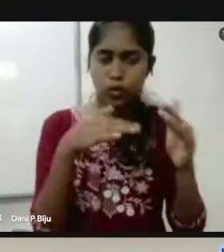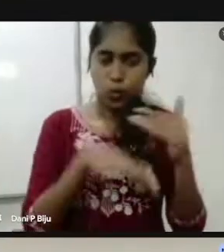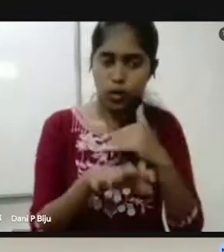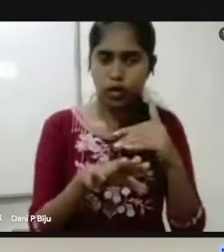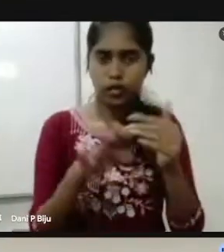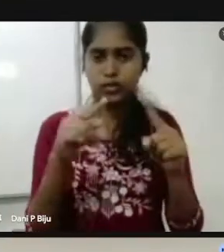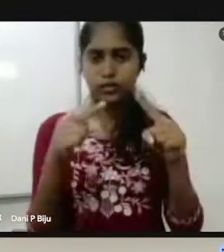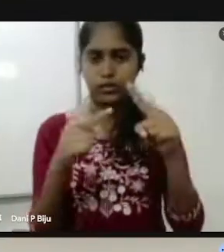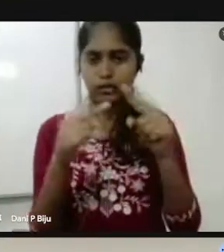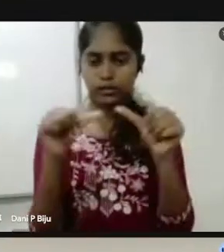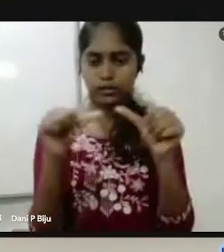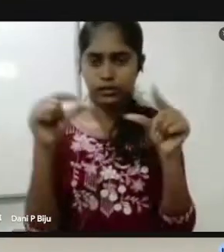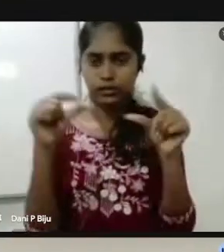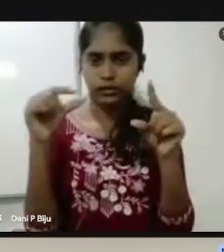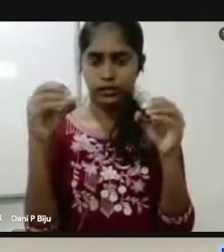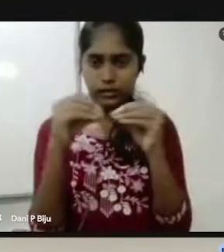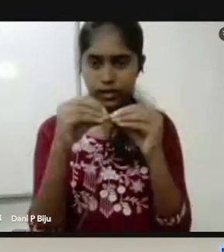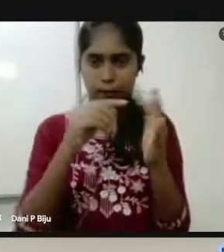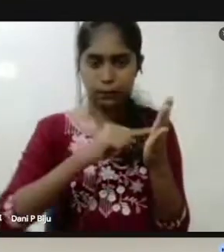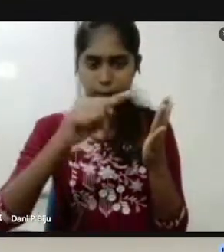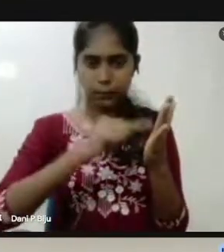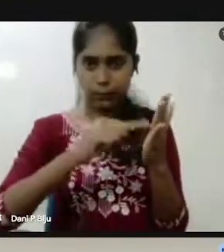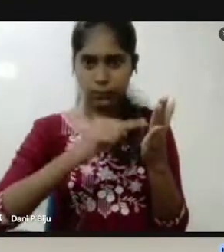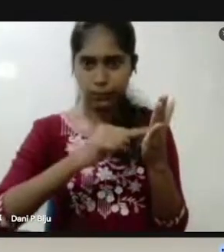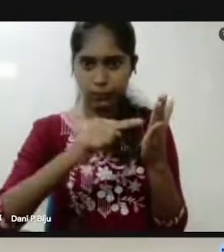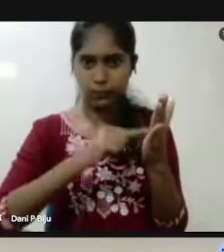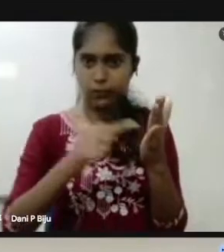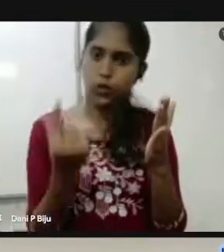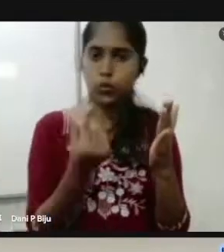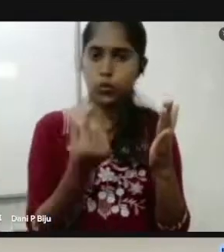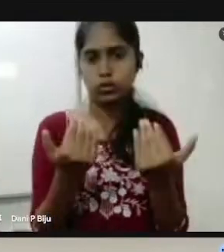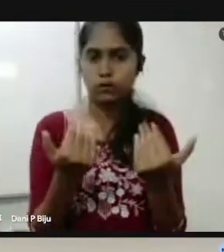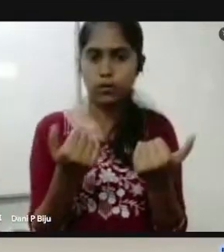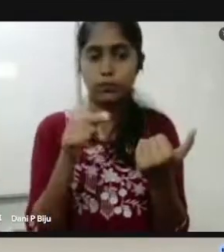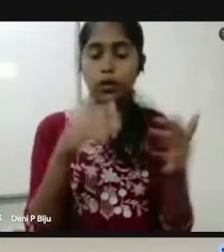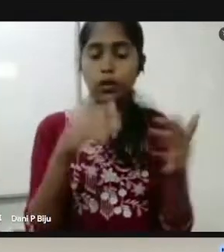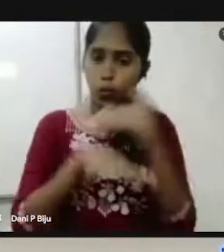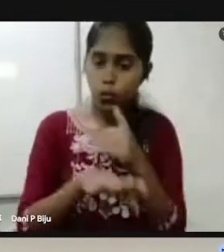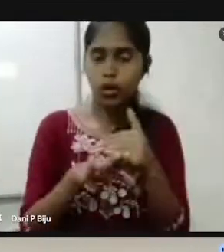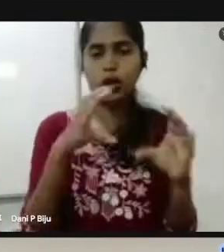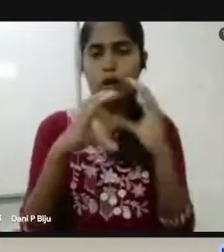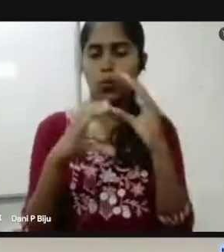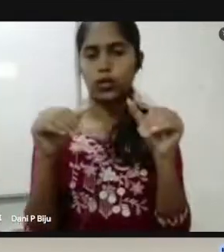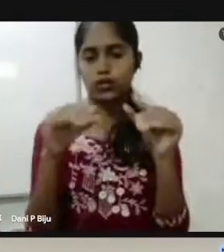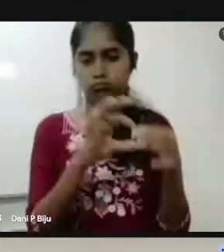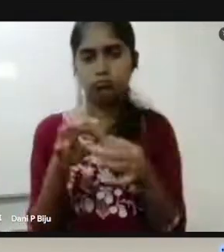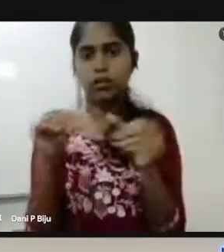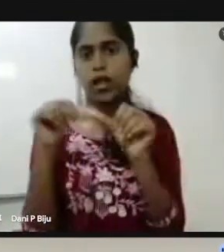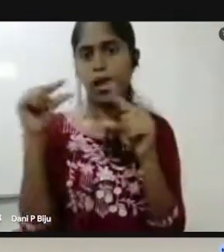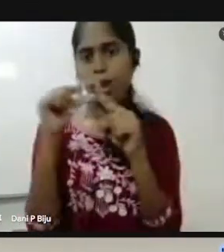ഉണ്ടെന്നാണ് എന്റെ അണ്ടർസ്റ്റാൻഡിങ്. അപ്പം ഈ ടാബ് വാങ്ങിച്ചിട്ട് അതിനകത്ത് നമ്മൾ പിന്നെ കമ്മ്യൂണിക്കേഷൻ ആപ്പ് ഇടുകയോ അങ്ങനെ